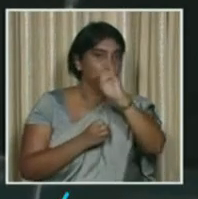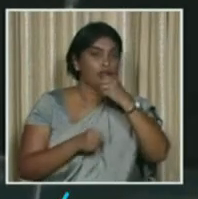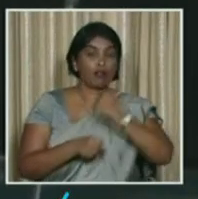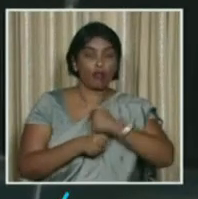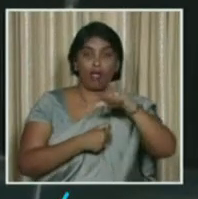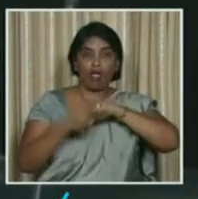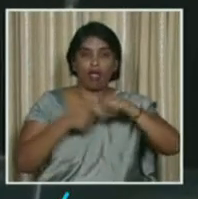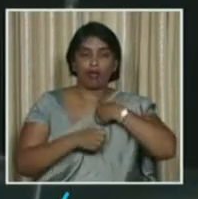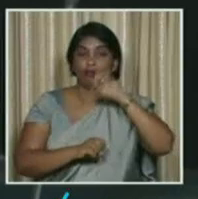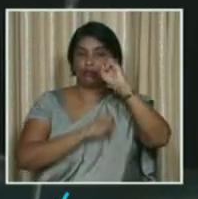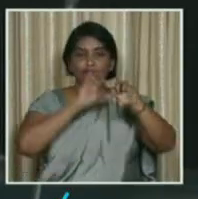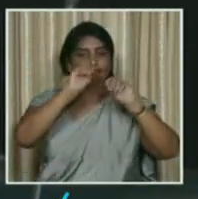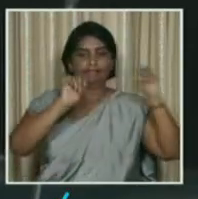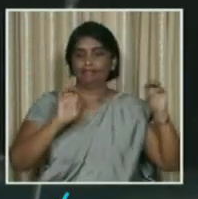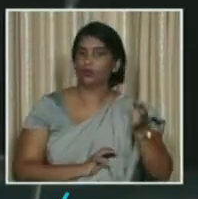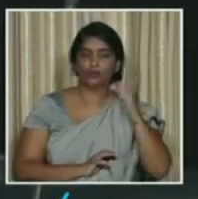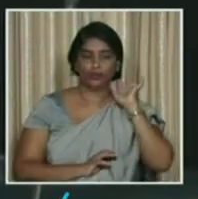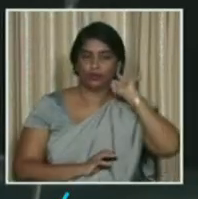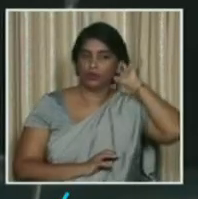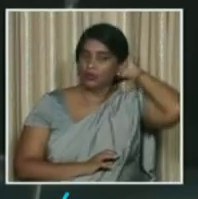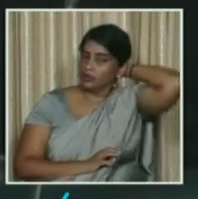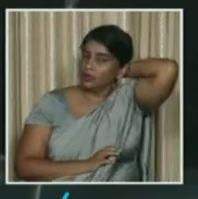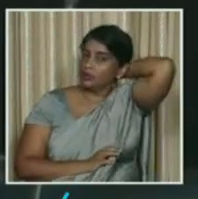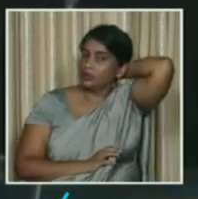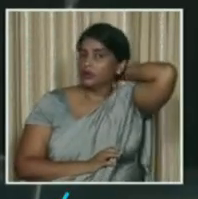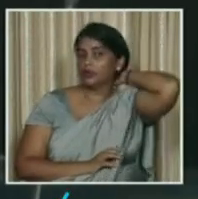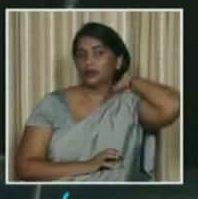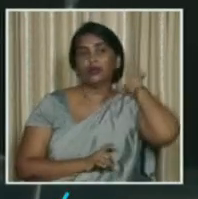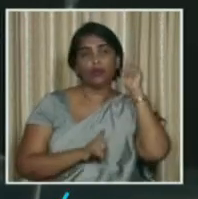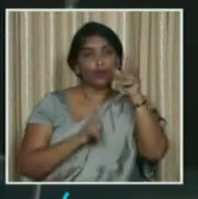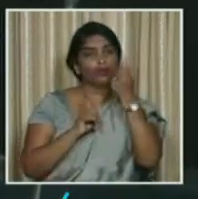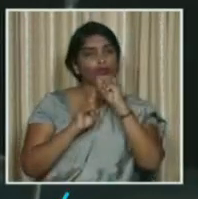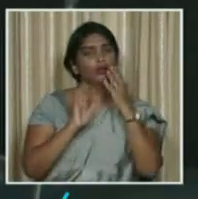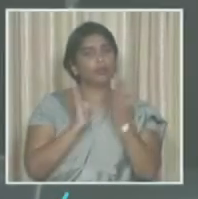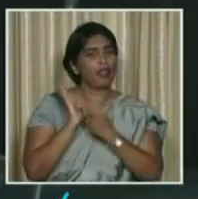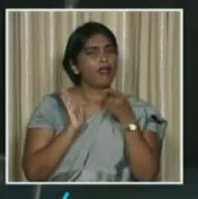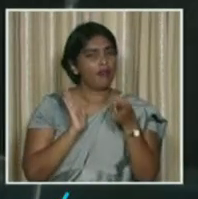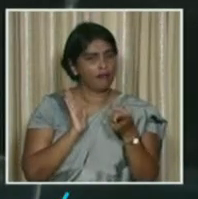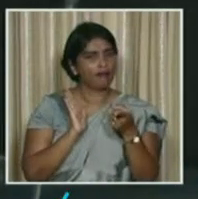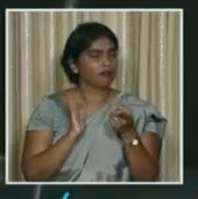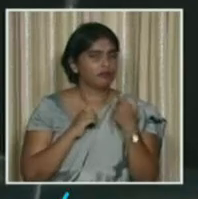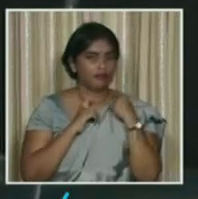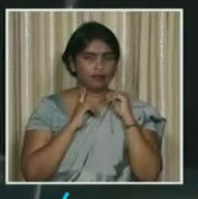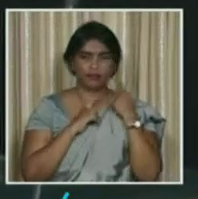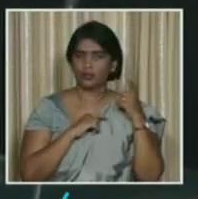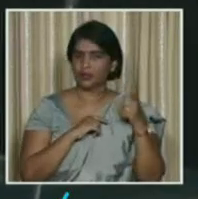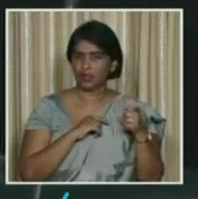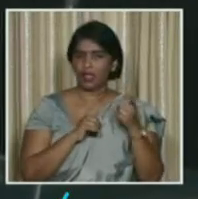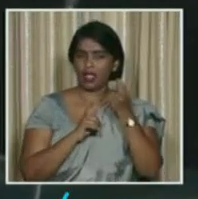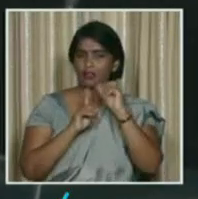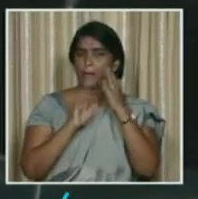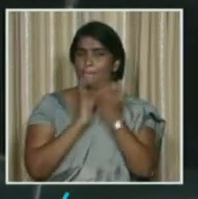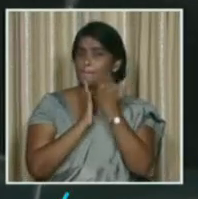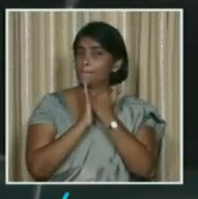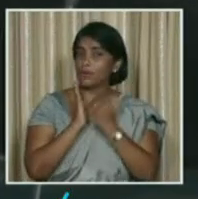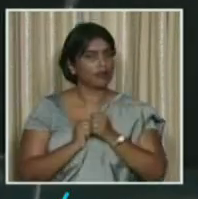රජයේ ආයතන නඩත්තු කිරීම සඳහා යොදවන්න බෑ කියන එක. ඒක මම හිතන්නේ ඔබතුමාගේ ආර්ථික ප්‍රතිපත්තිය ඇතුළෙත් ඔබතුමා තියෙනවා. මම දන්නේ ඔබතුමා එක්ක ඔබතුමාගේ ආර්ථික